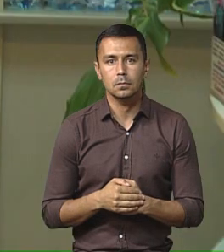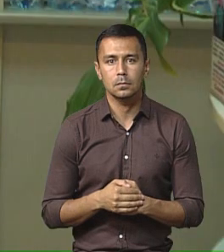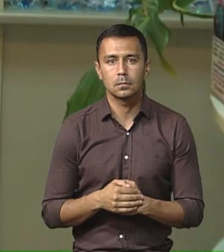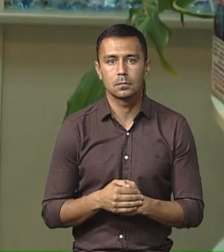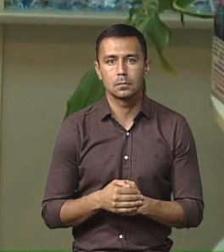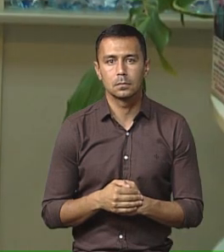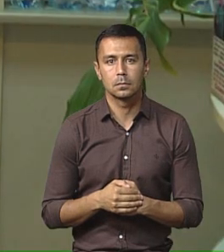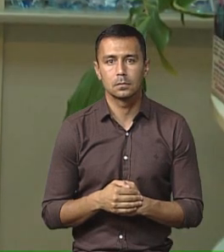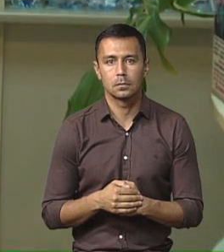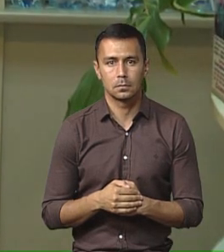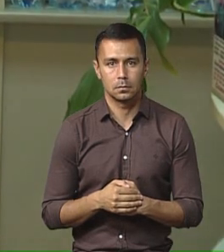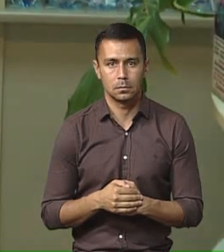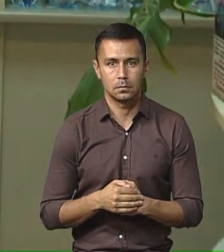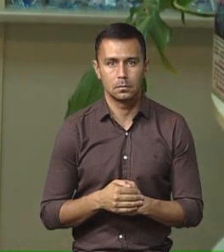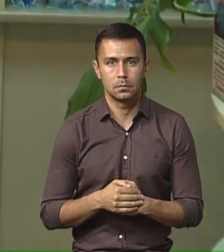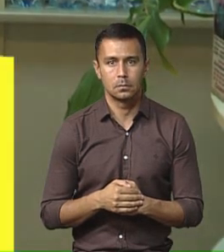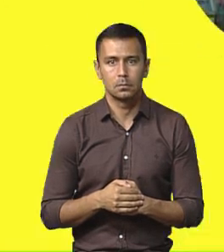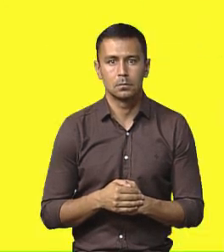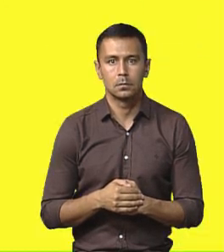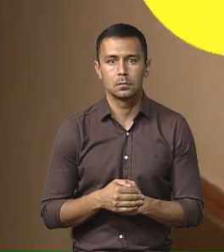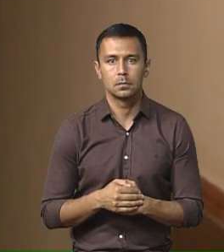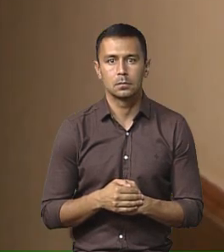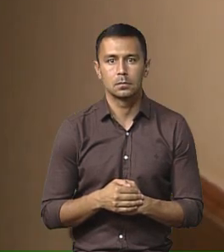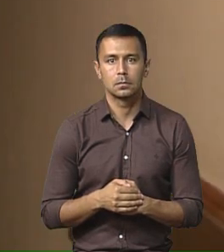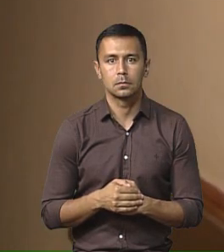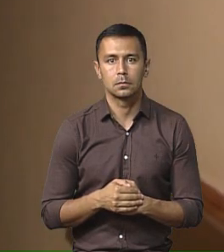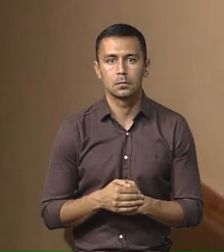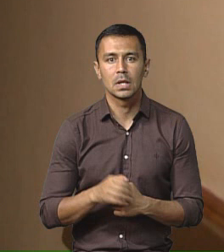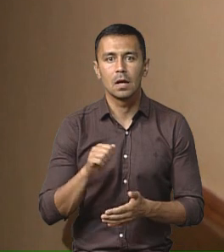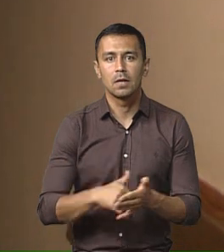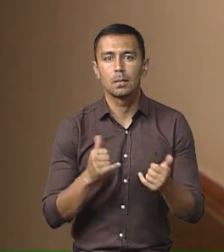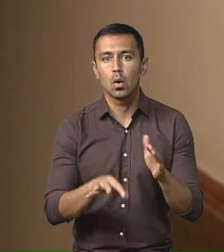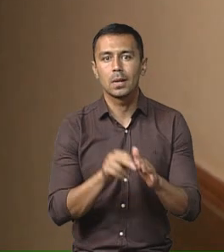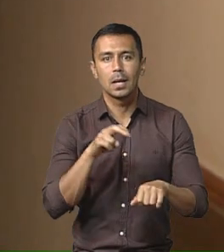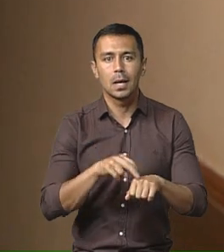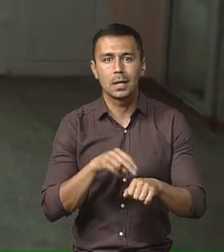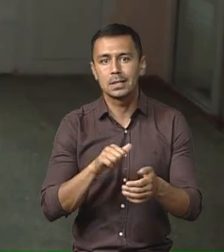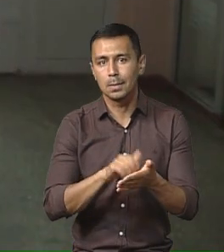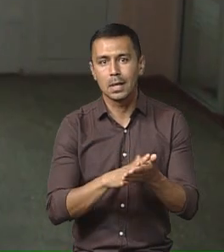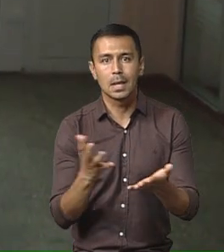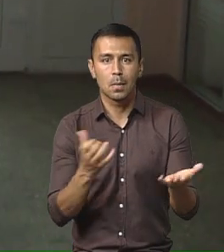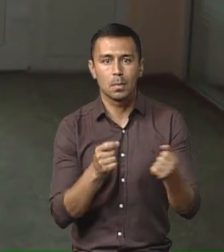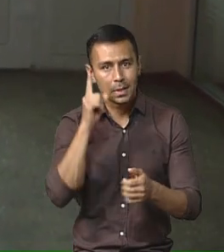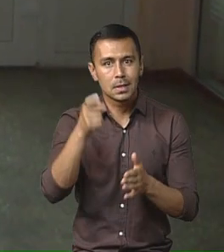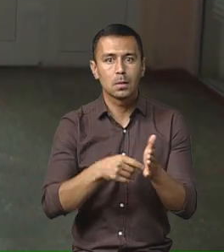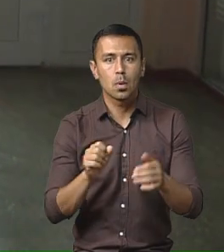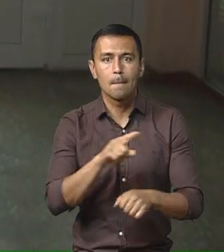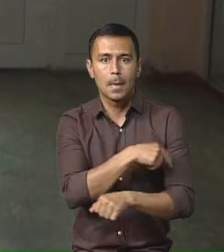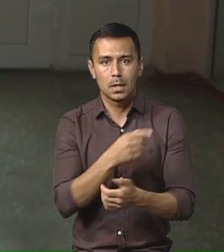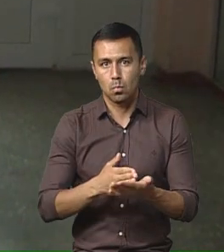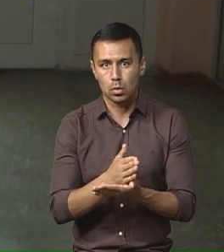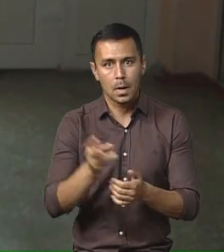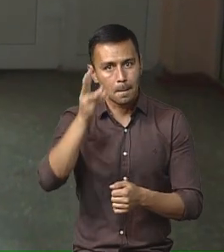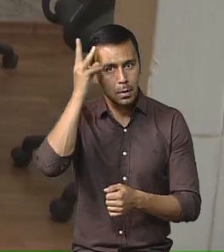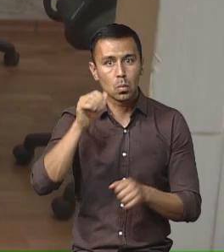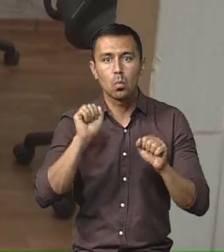Юрій Чорний. Новини на Суспільному. Хмельницький. Відтепер обрати лікаря, записатися на прийом і дізнатися про медичні послуги у